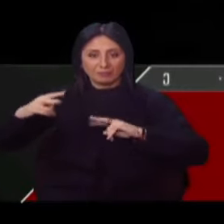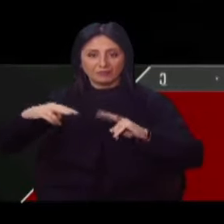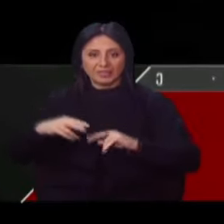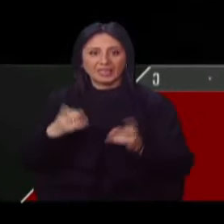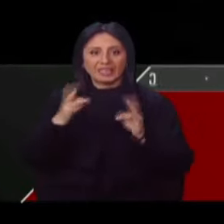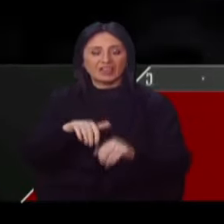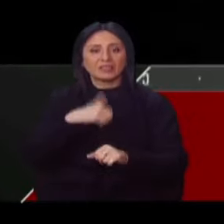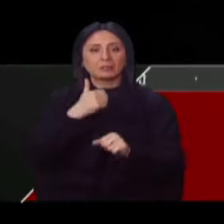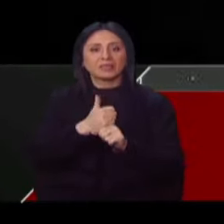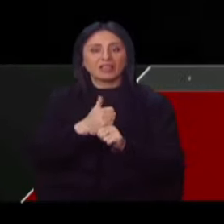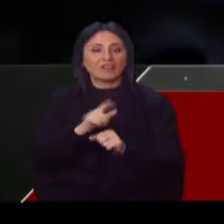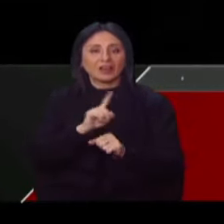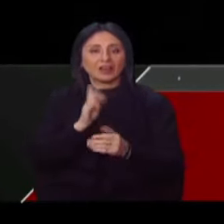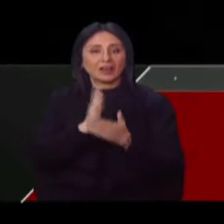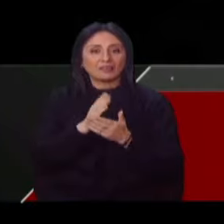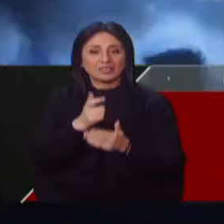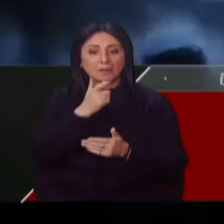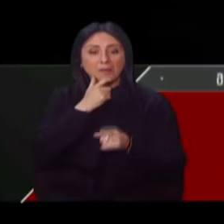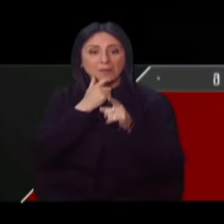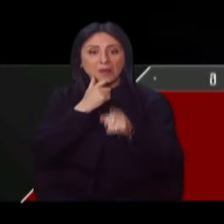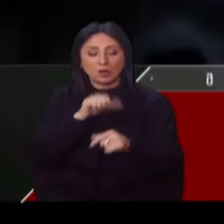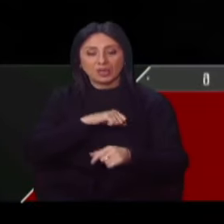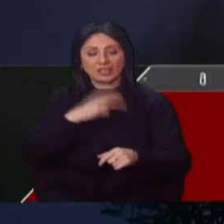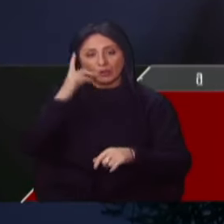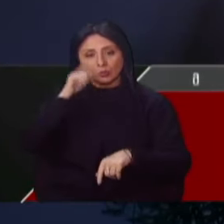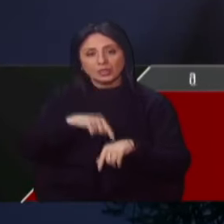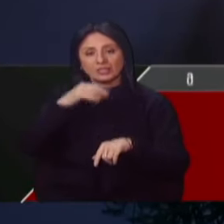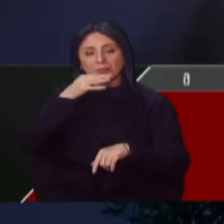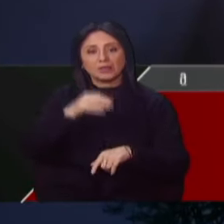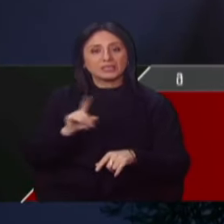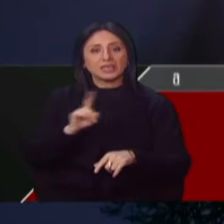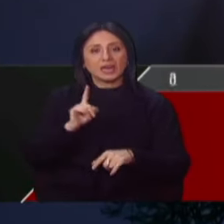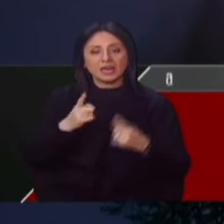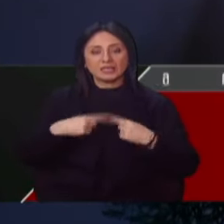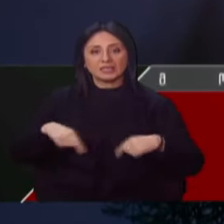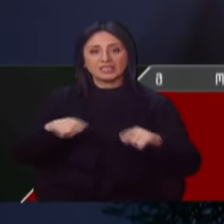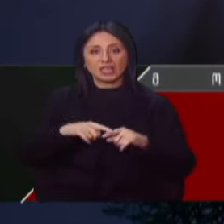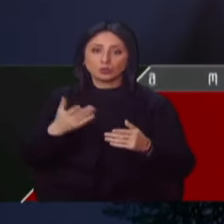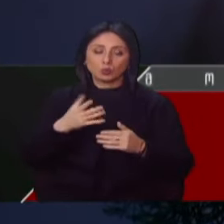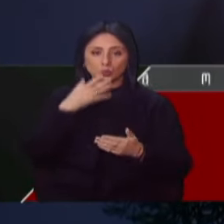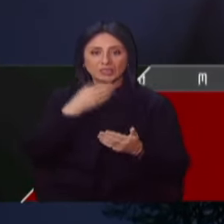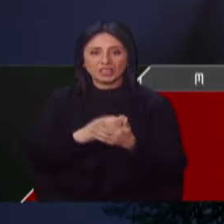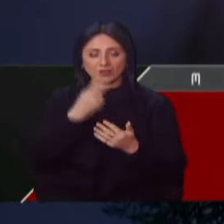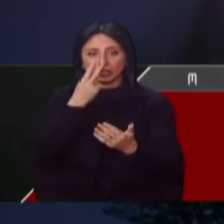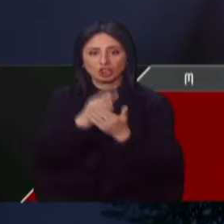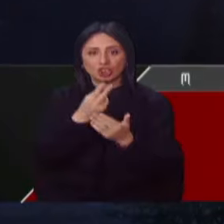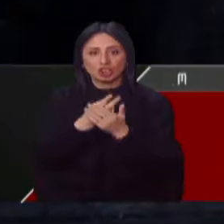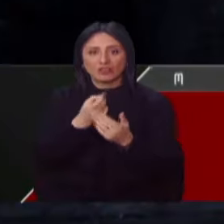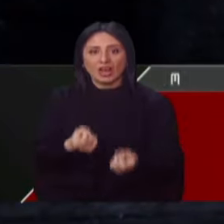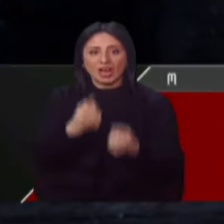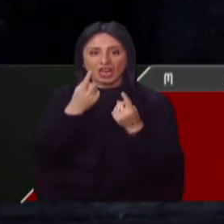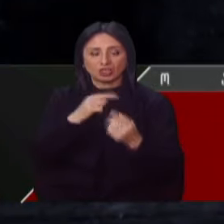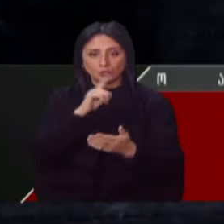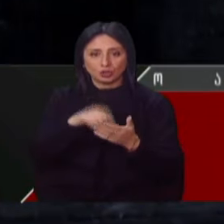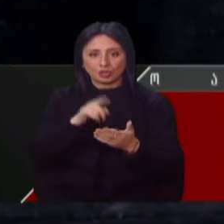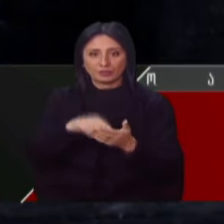Dat obesm tavari intriga. Romulșit magurebelma. Tava dunda gazces pasuchi. Sazogado obesi tu sakutar şehetule bepşiga chenil